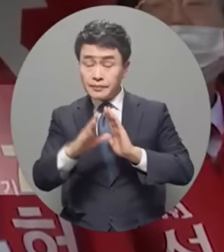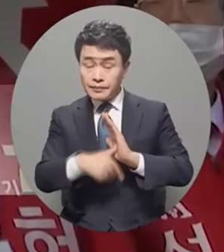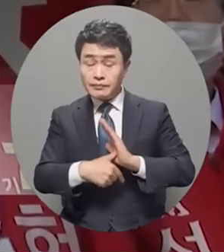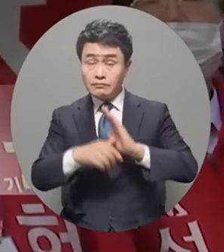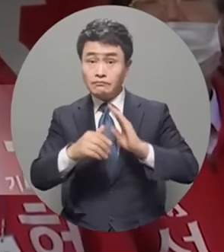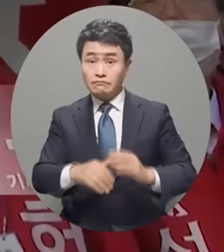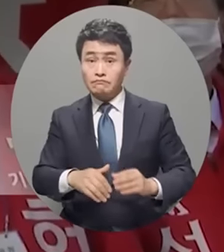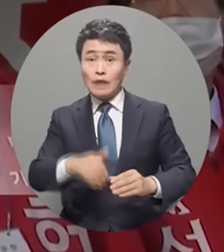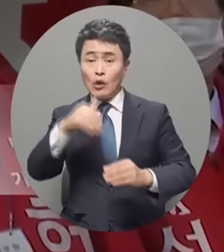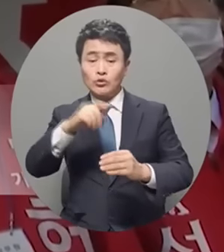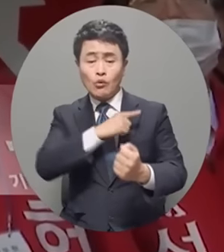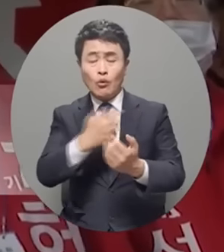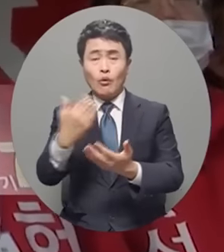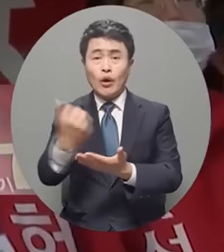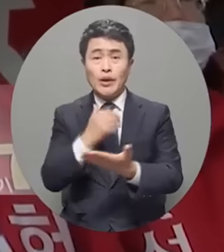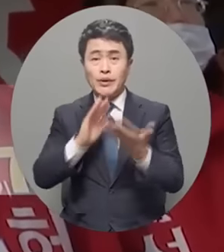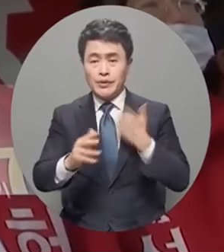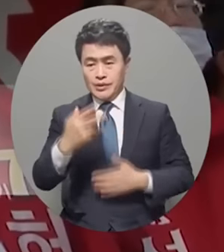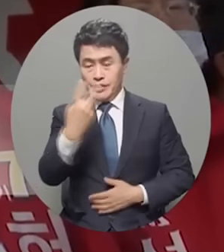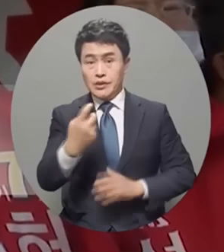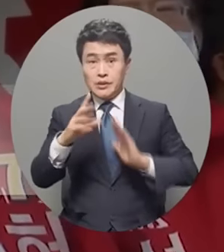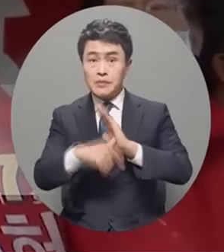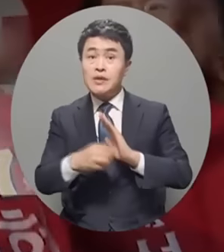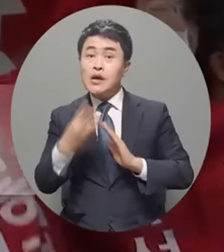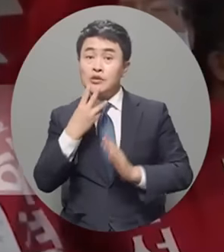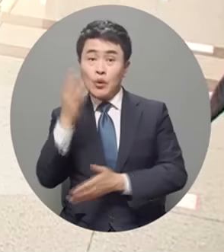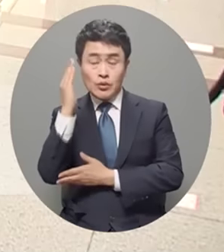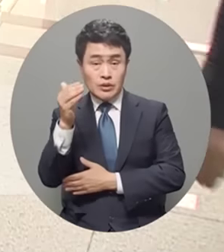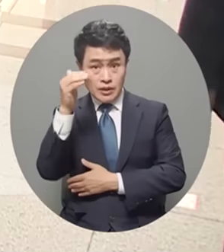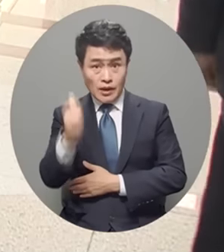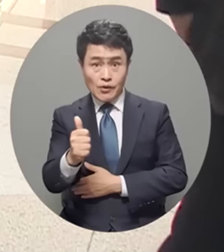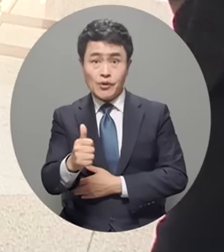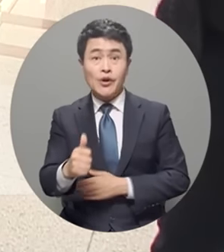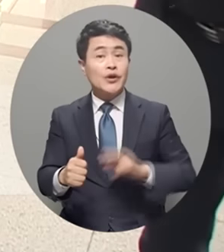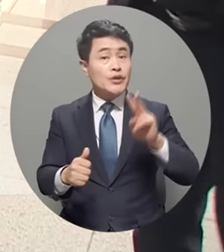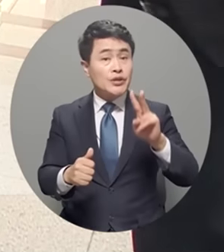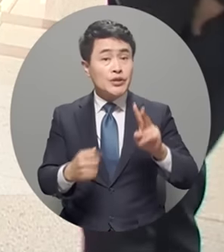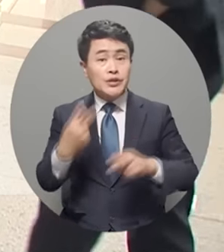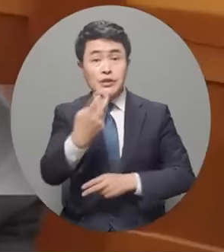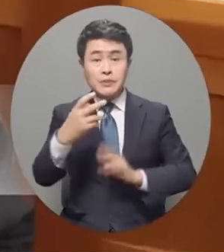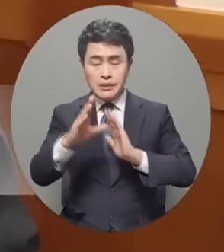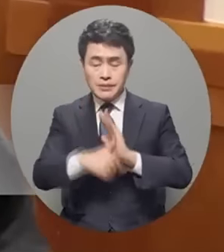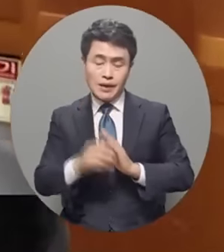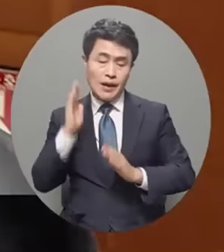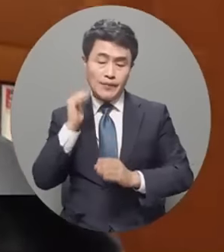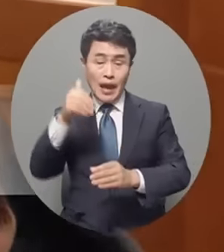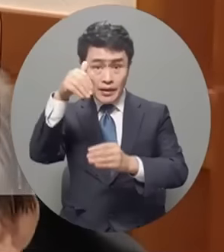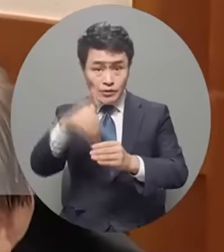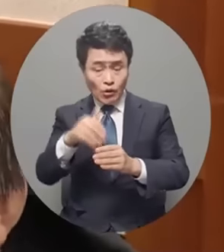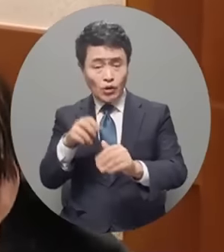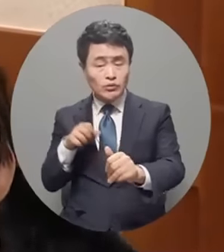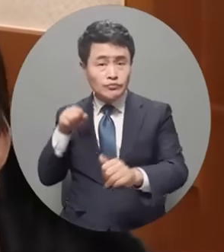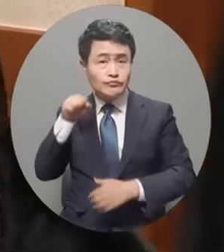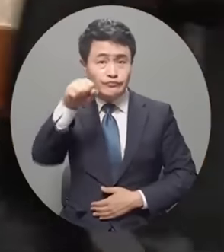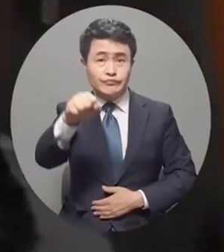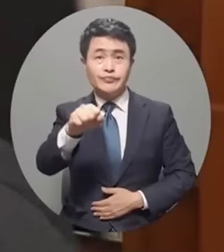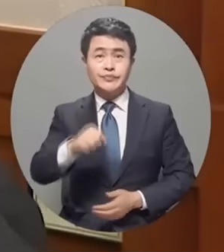피선거권을 회복한 뒤 2021년 서울시장 보궐선거와 2022년 대선에 잇따라 출마했습니다.